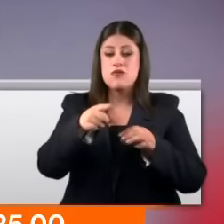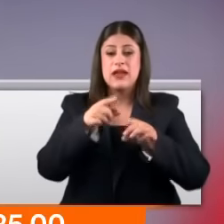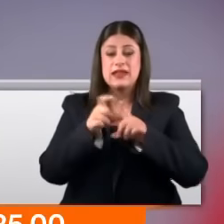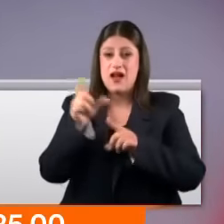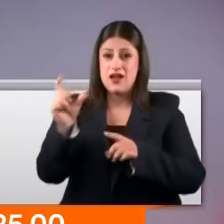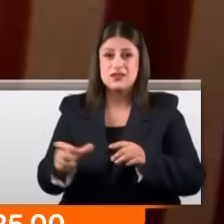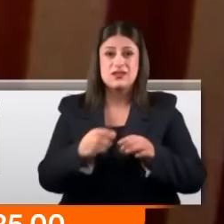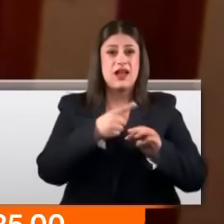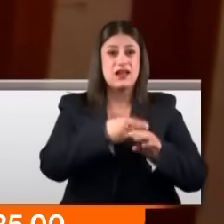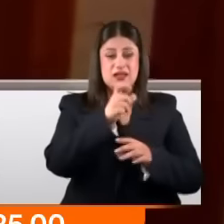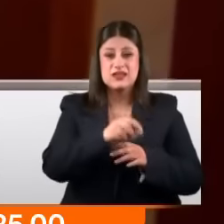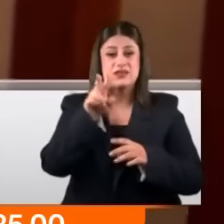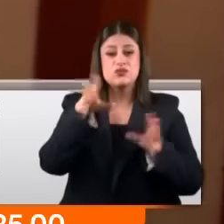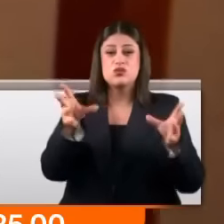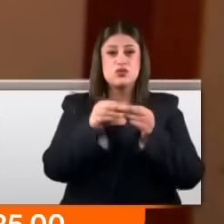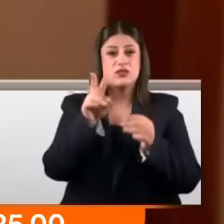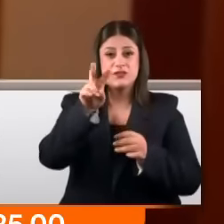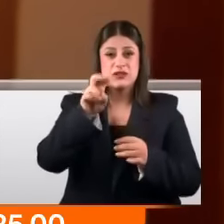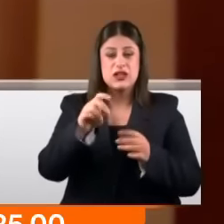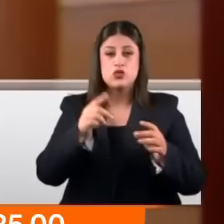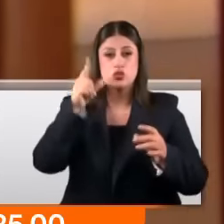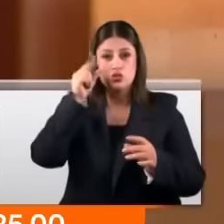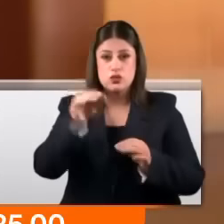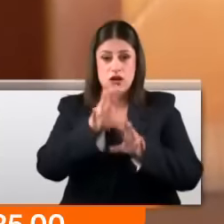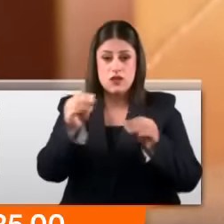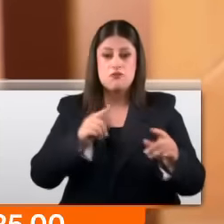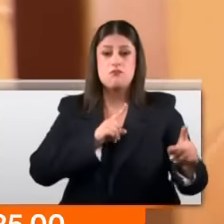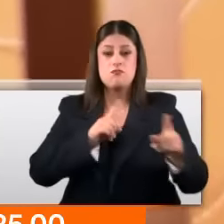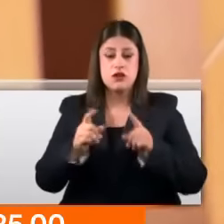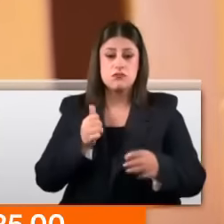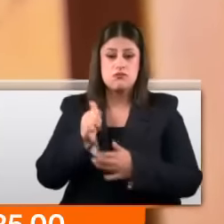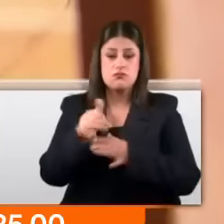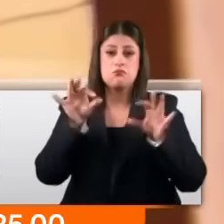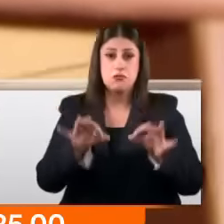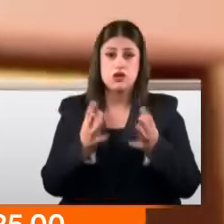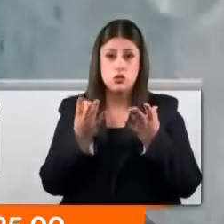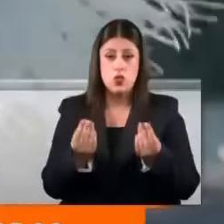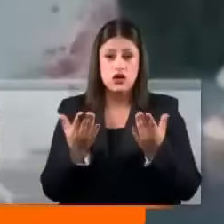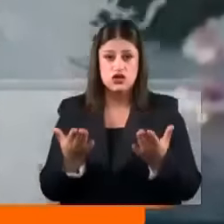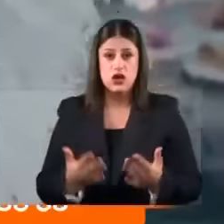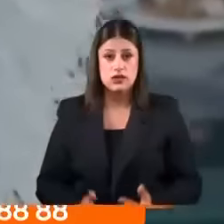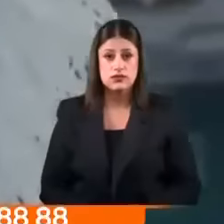tutuklu 28 şüphelinin yargılanmasına önümüzdeki günlerde başlanacak.